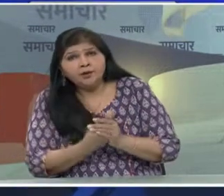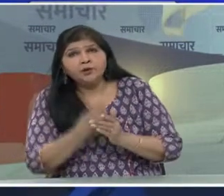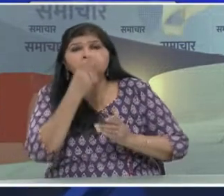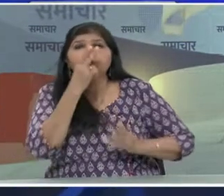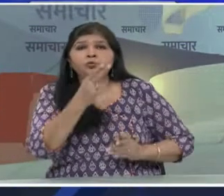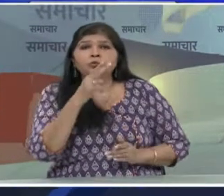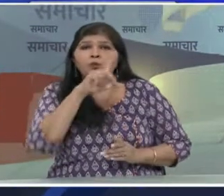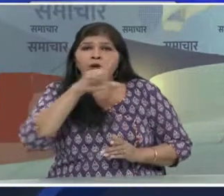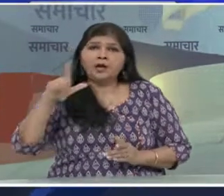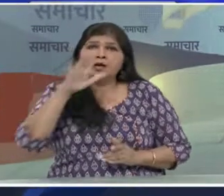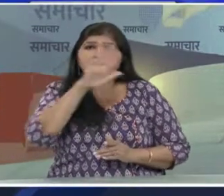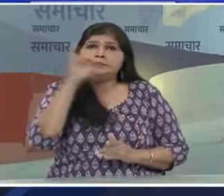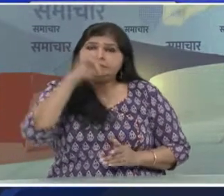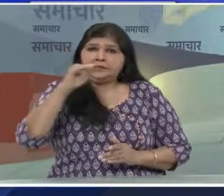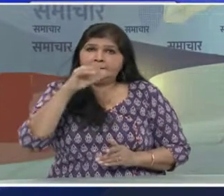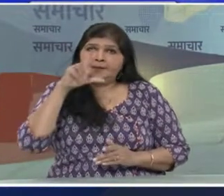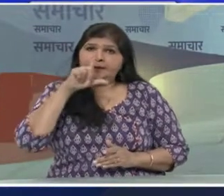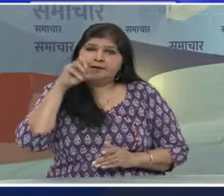2,56,000 हुए हैं।